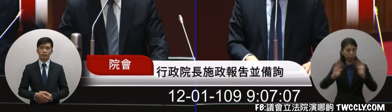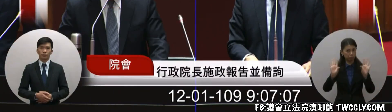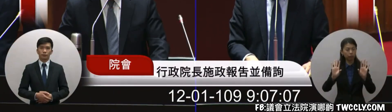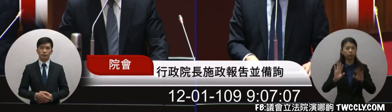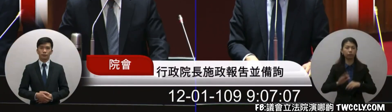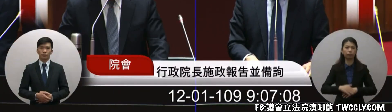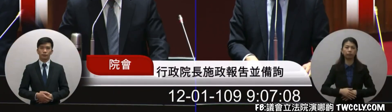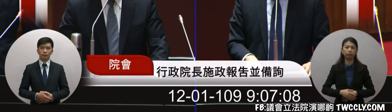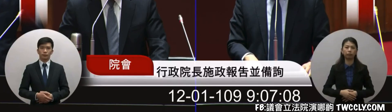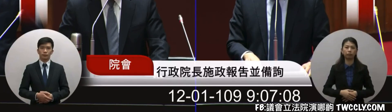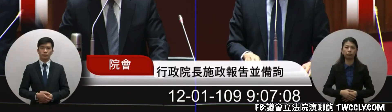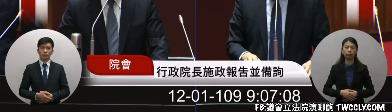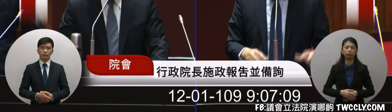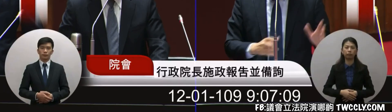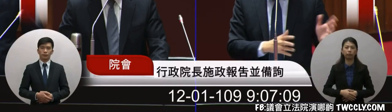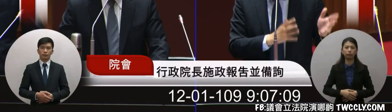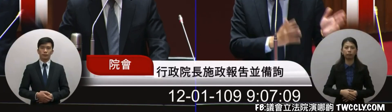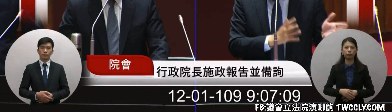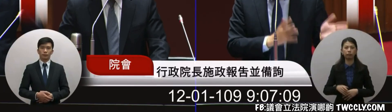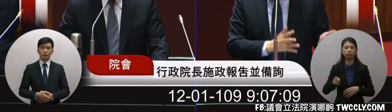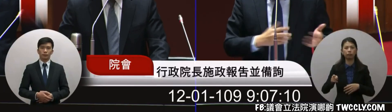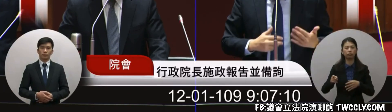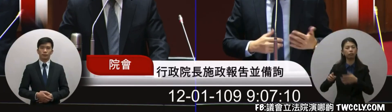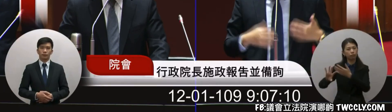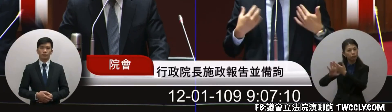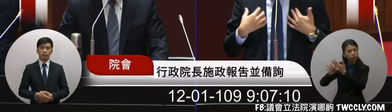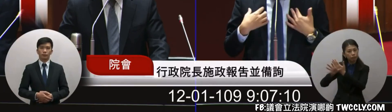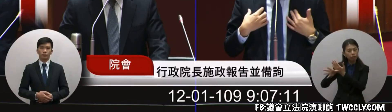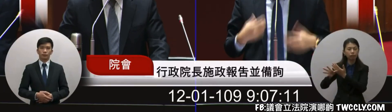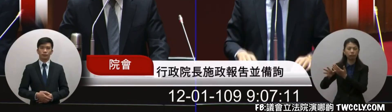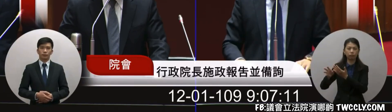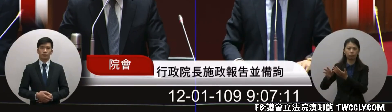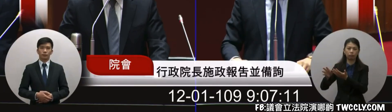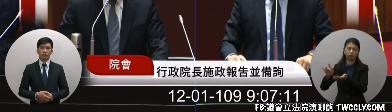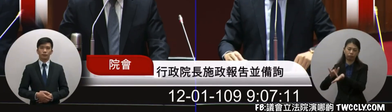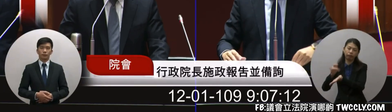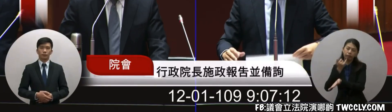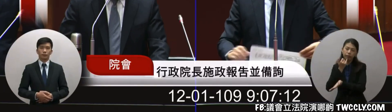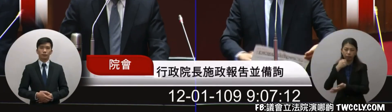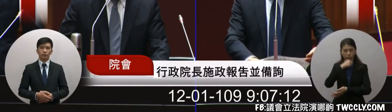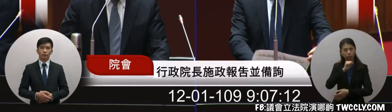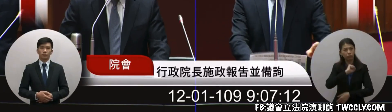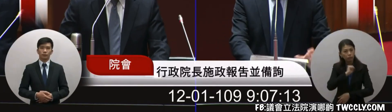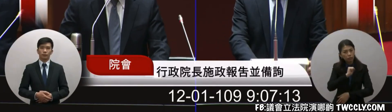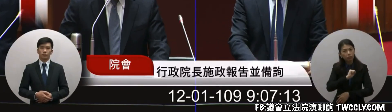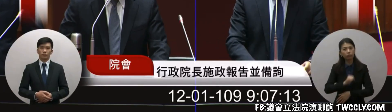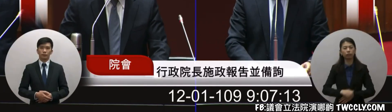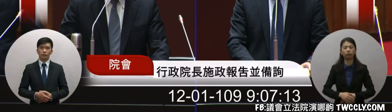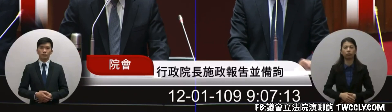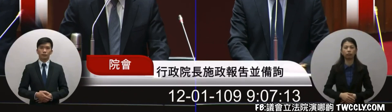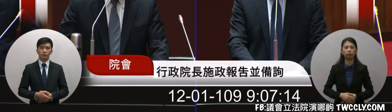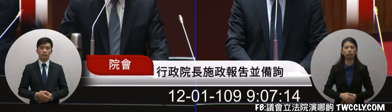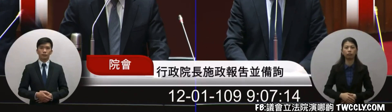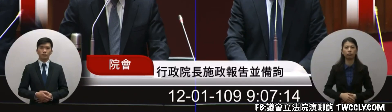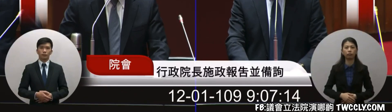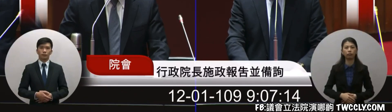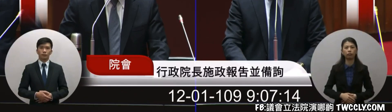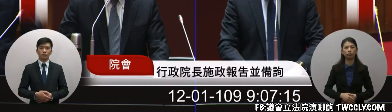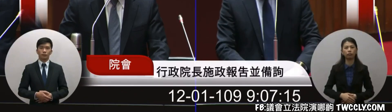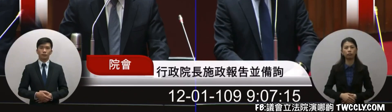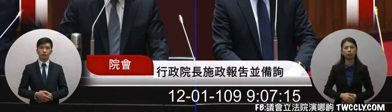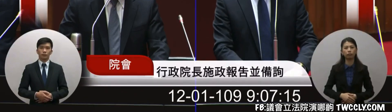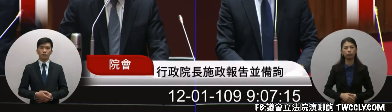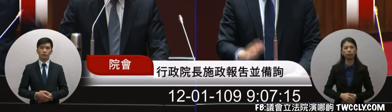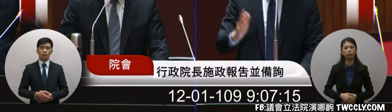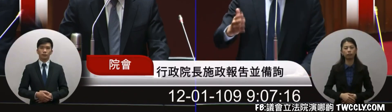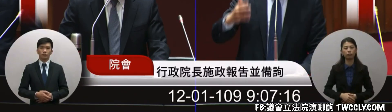就是说我们是只能开放国外的用的哈，那在我们自己是不用的，可现在就是这样子，这